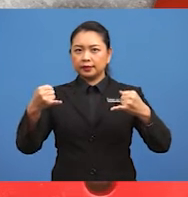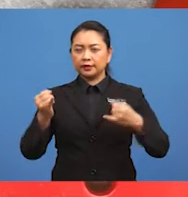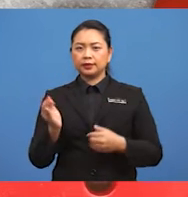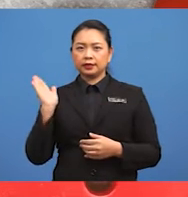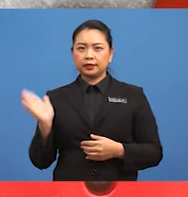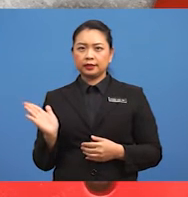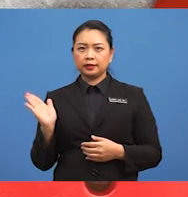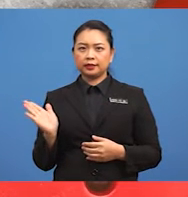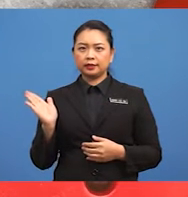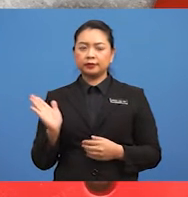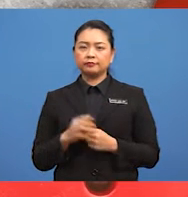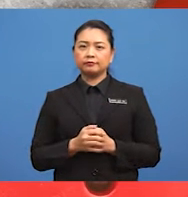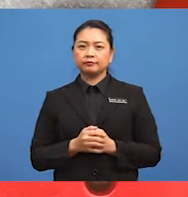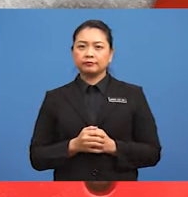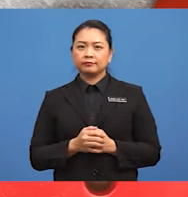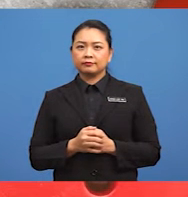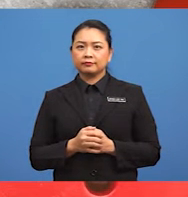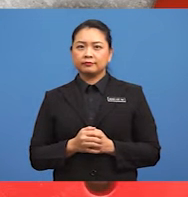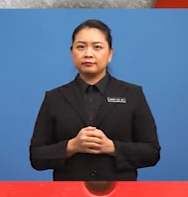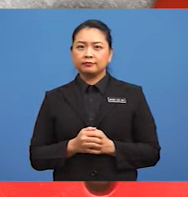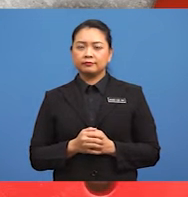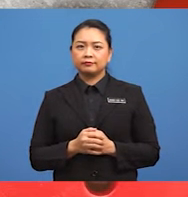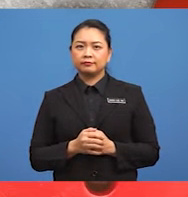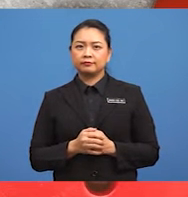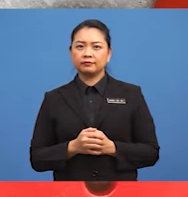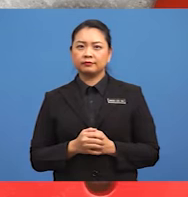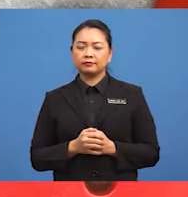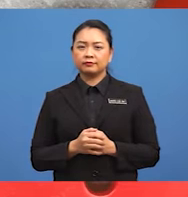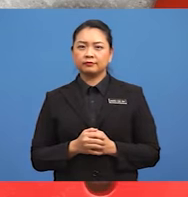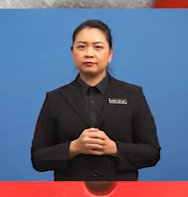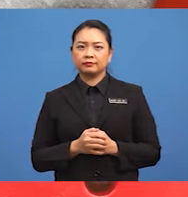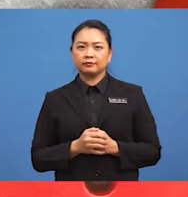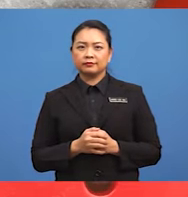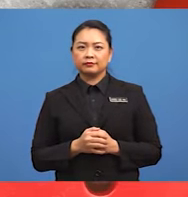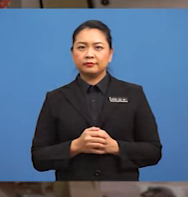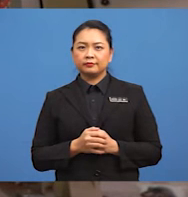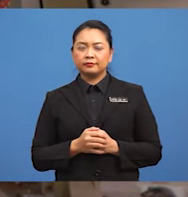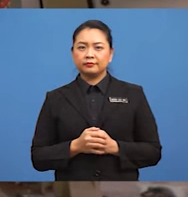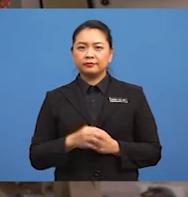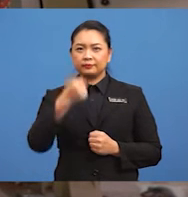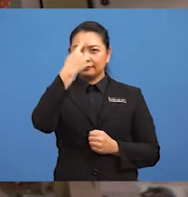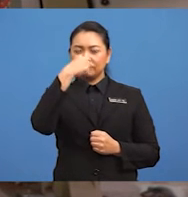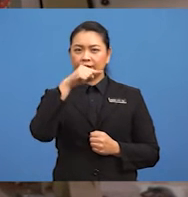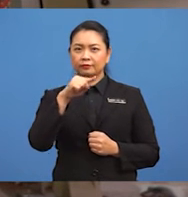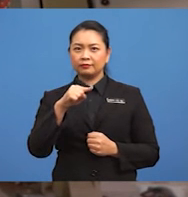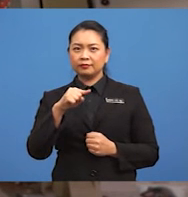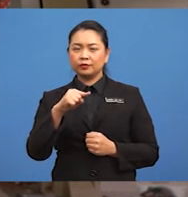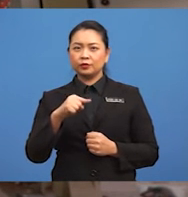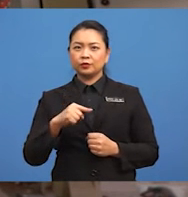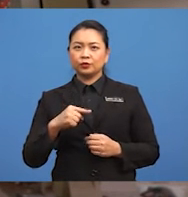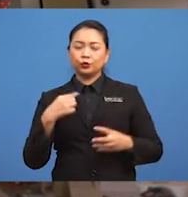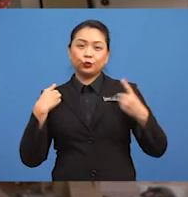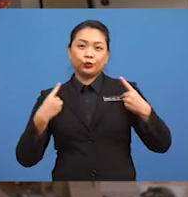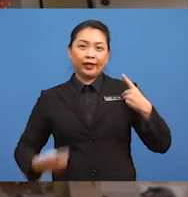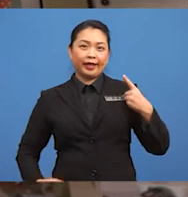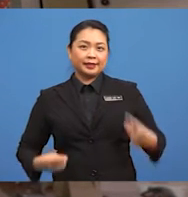kelepek, kun, rendah, ropol, lapik dan penjuru. Untuk loose maxi dress, penyudah